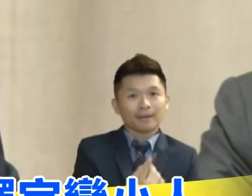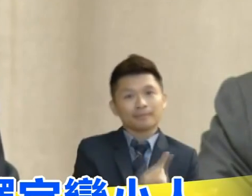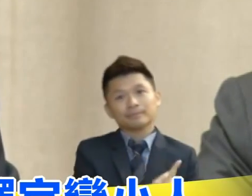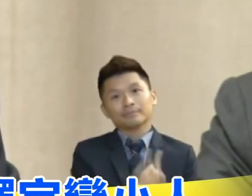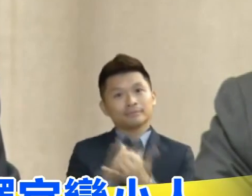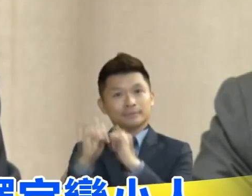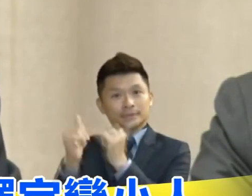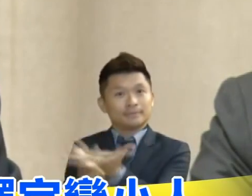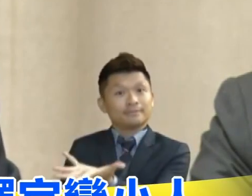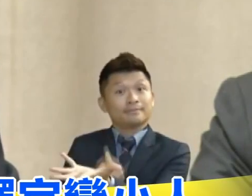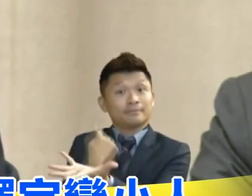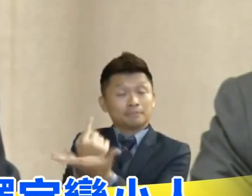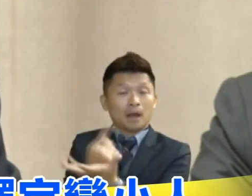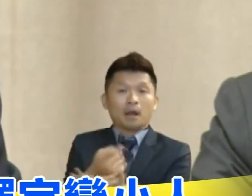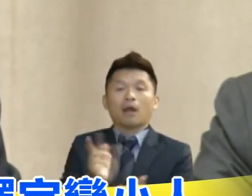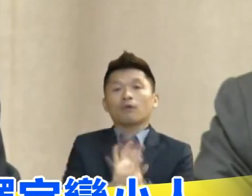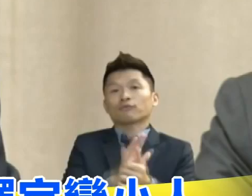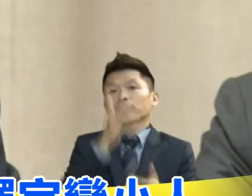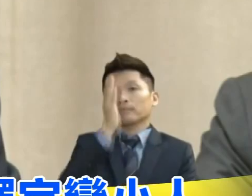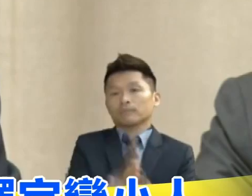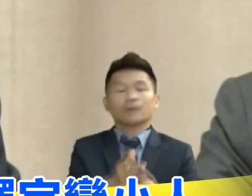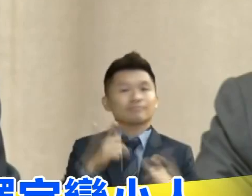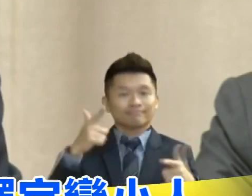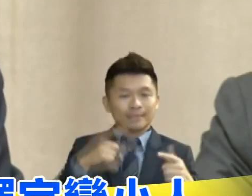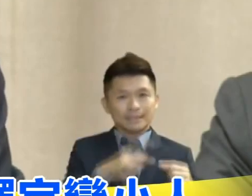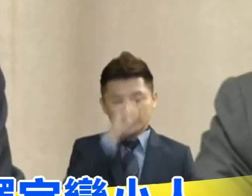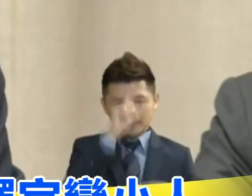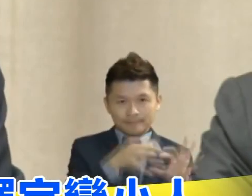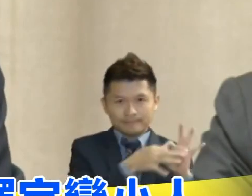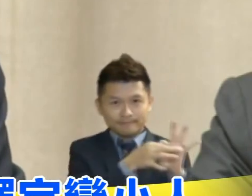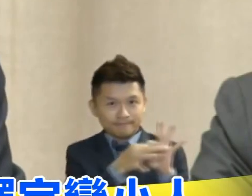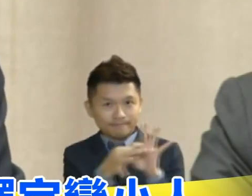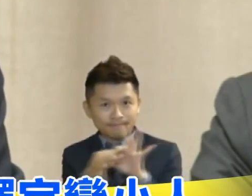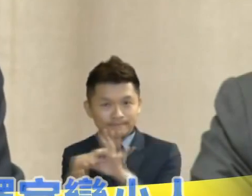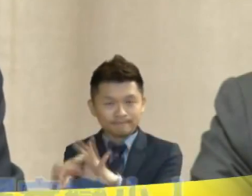官跟林权院长两人大小也差太多了吧。记者王维、朱显明台北报道。